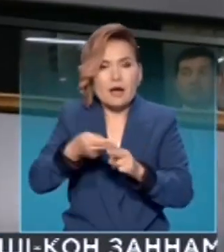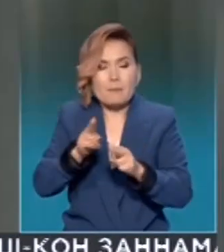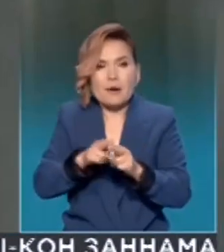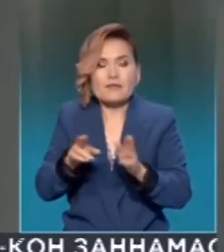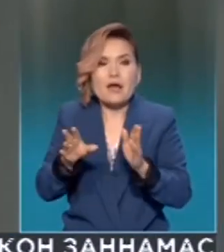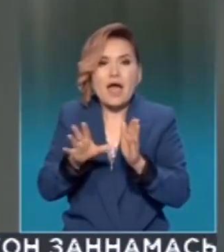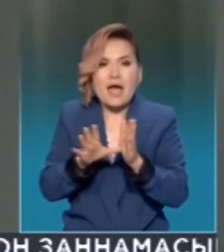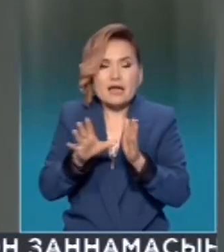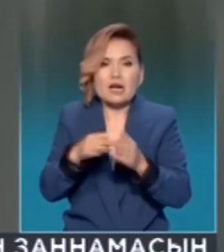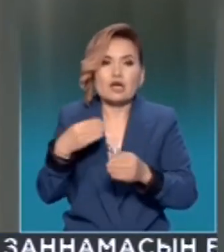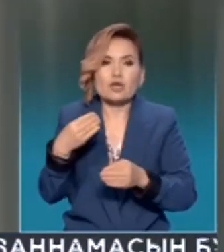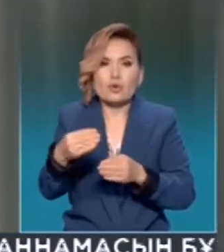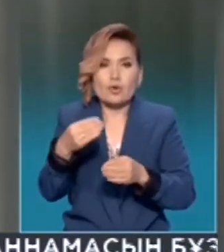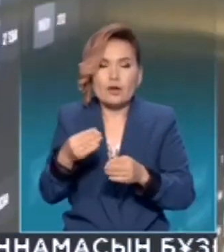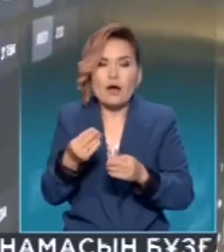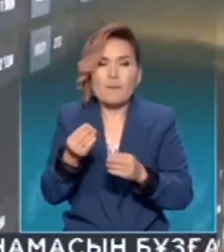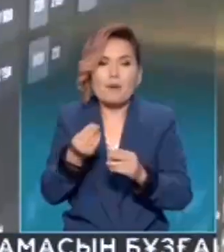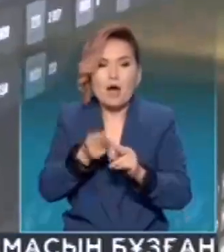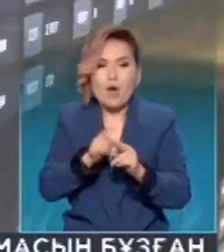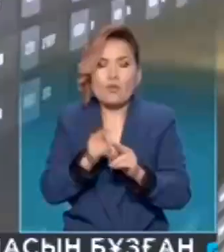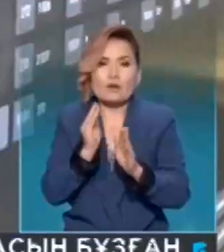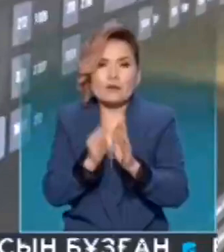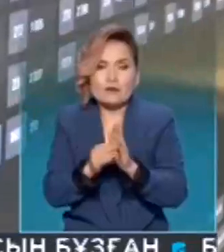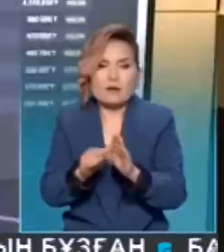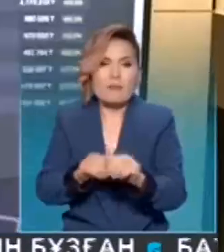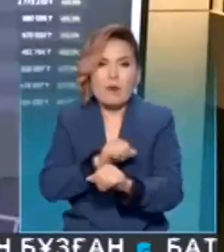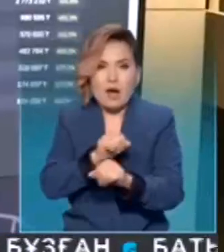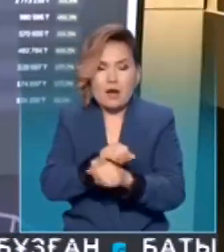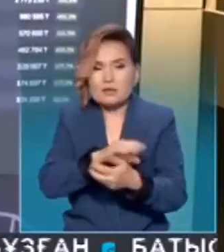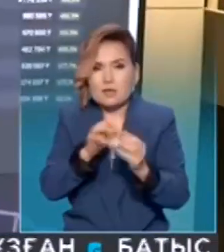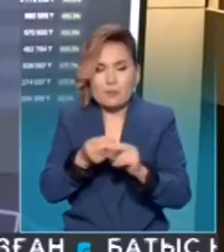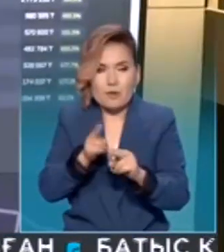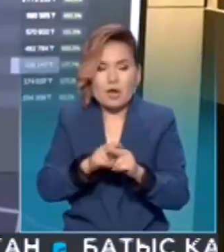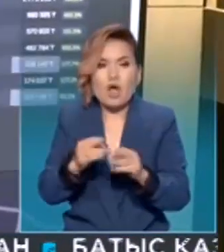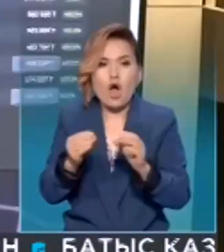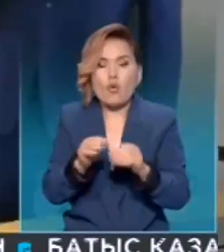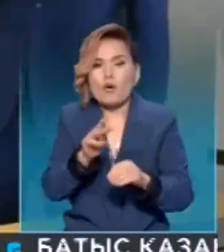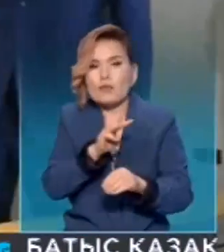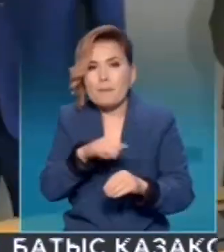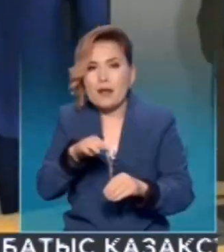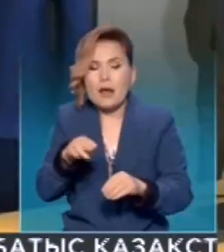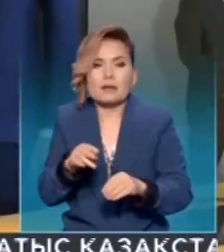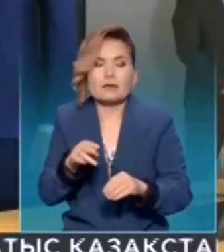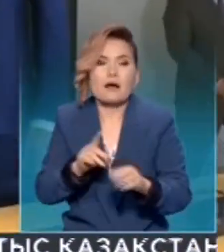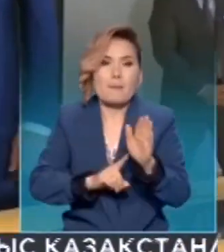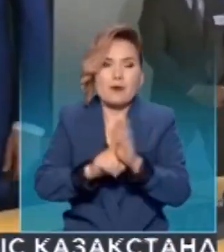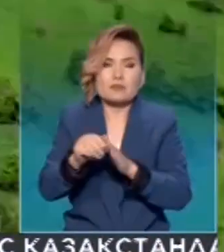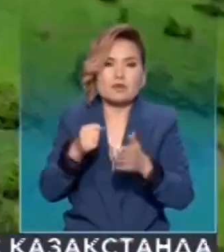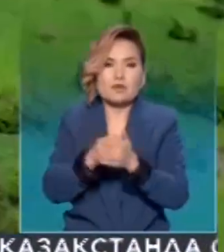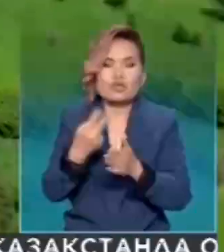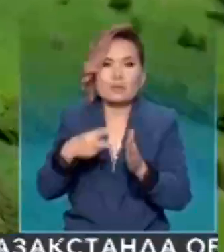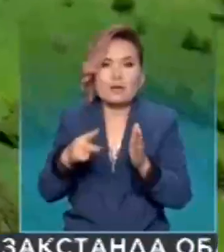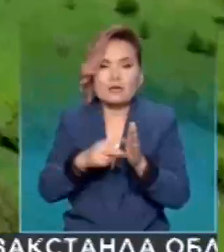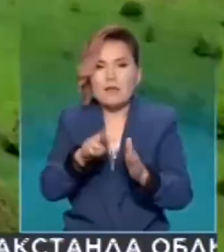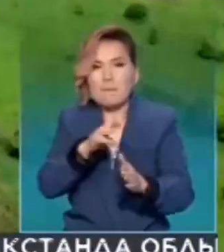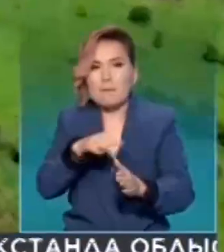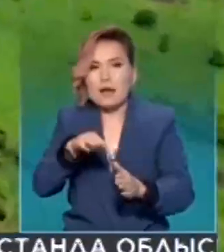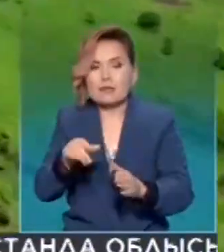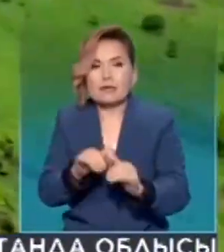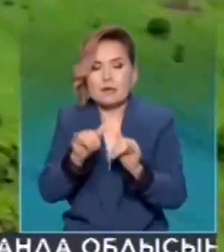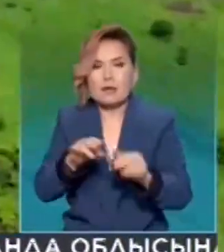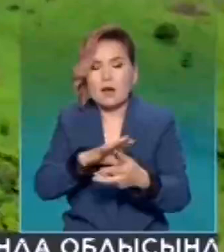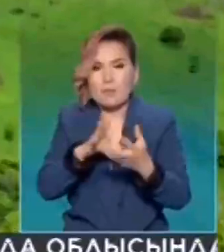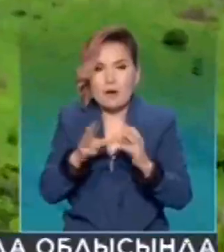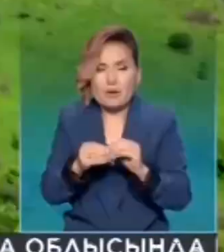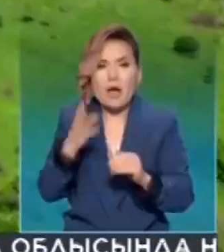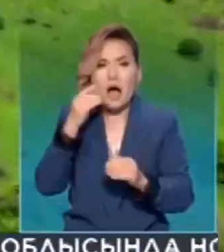жүйесі енгізілгелі көлеңкелі ақша айналымы 3 еседе азайған. Түсім 10 миллиард теңгеден 27-ге жеткен. Десе де